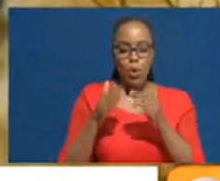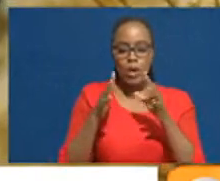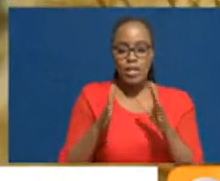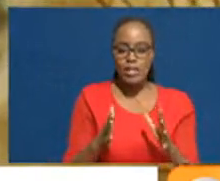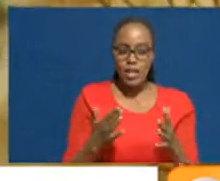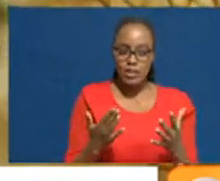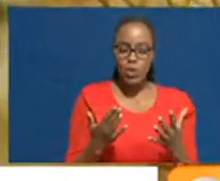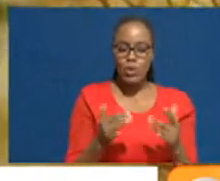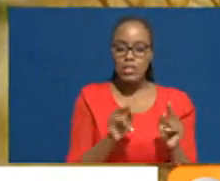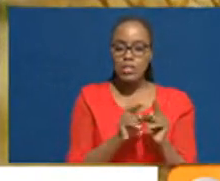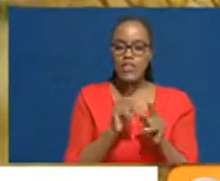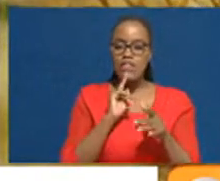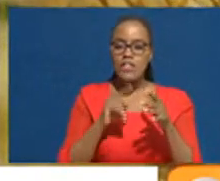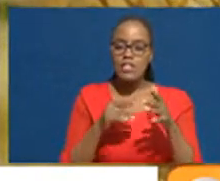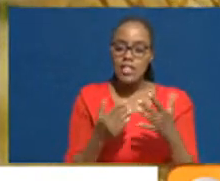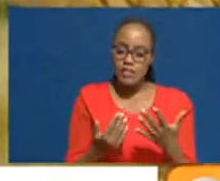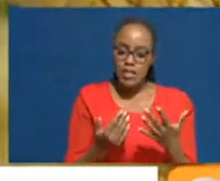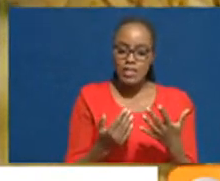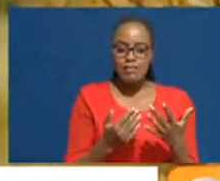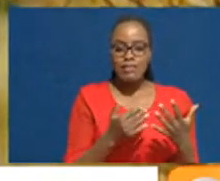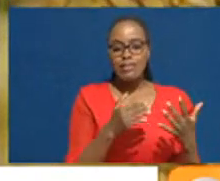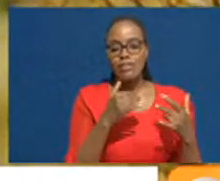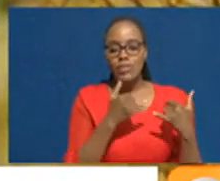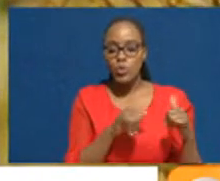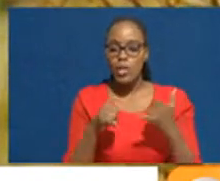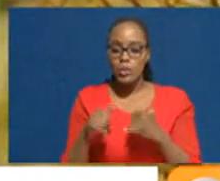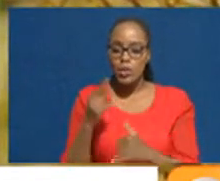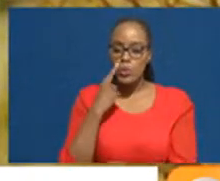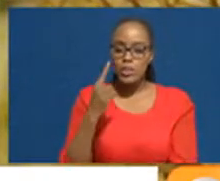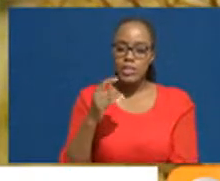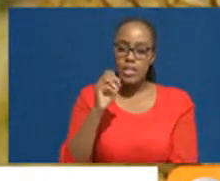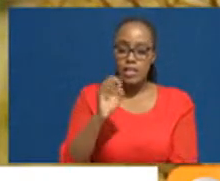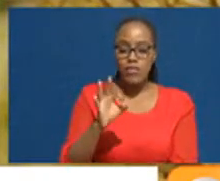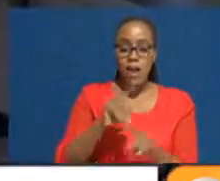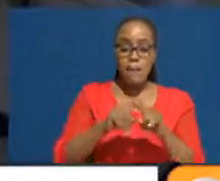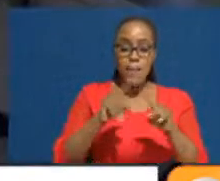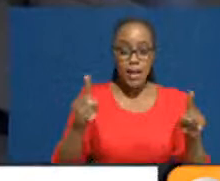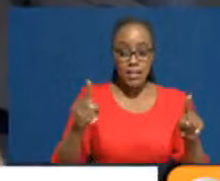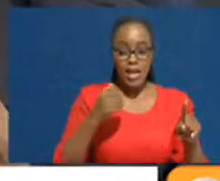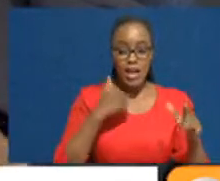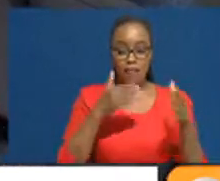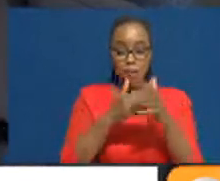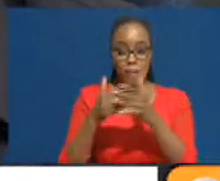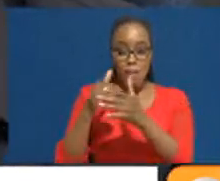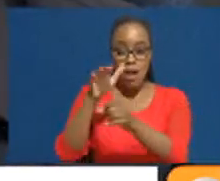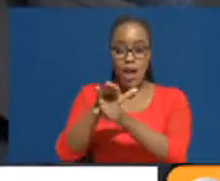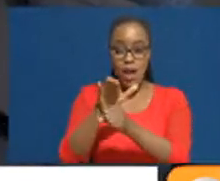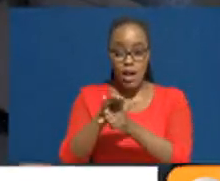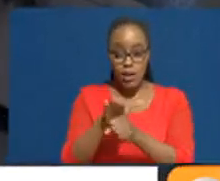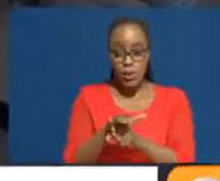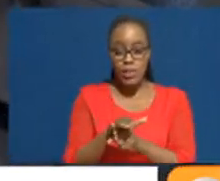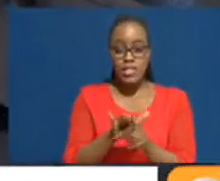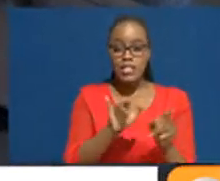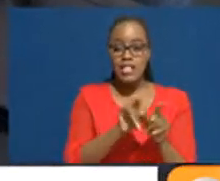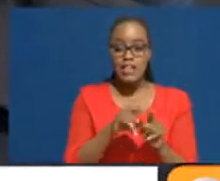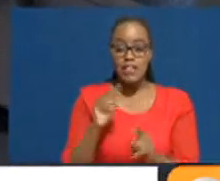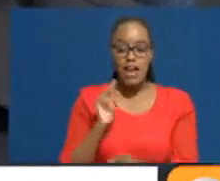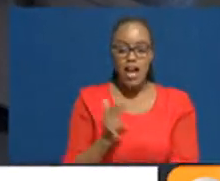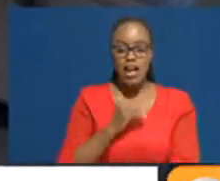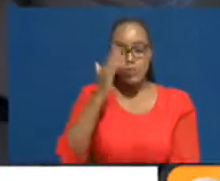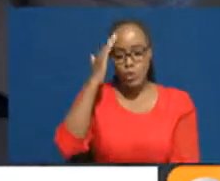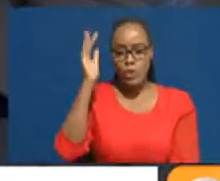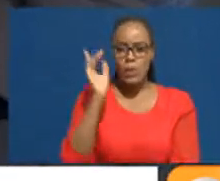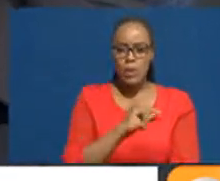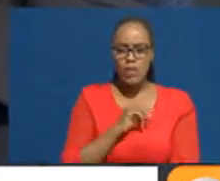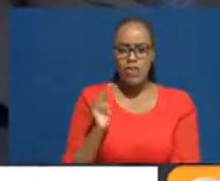kama tuseme deputy president, tumejaribu kuona kwamba, lakini kuna vikwazo, unataka kumuona kwa nini. Na sisi tunajudikana, ni